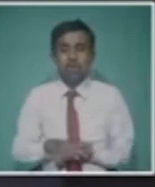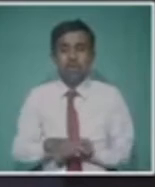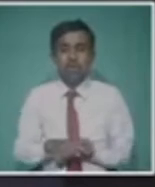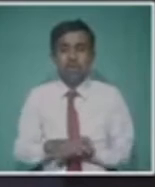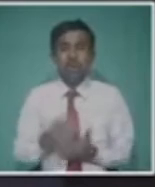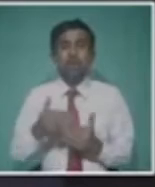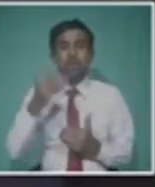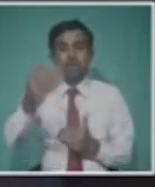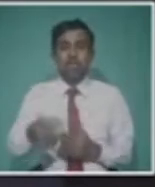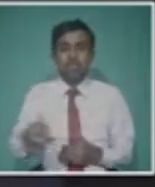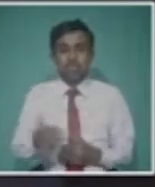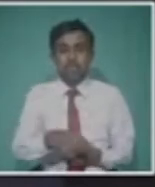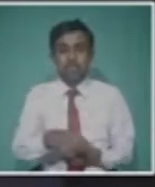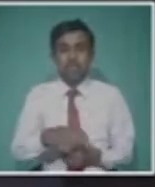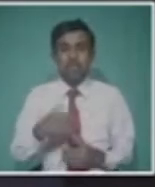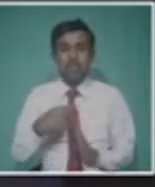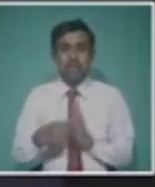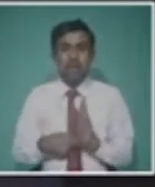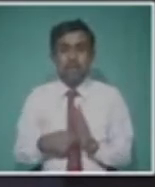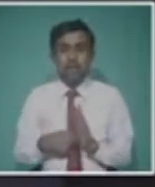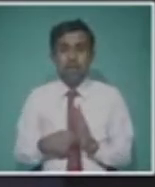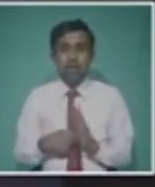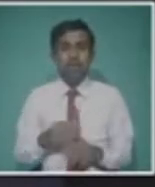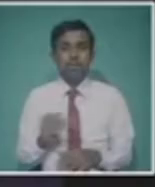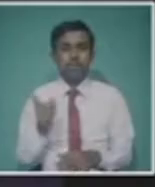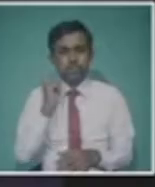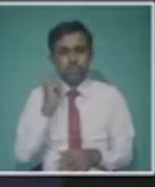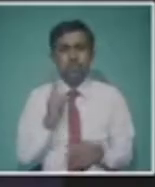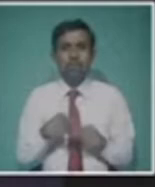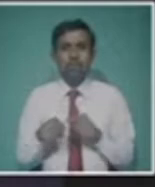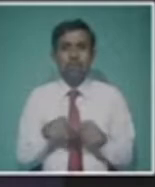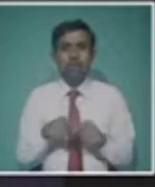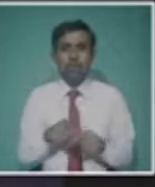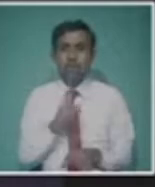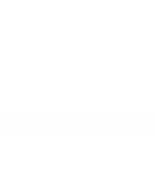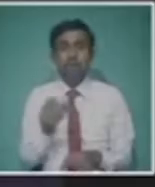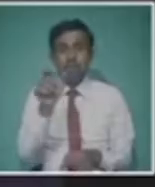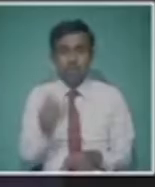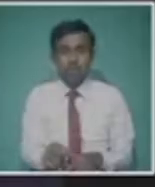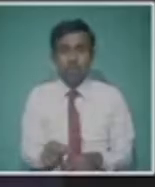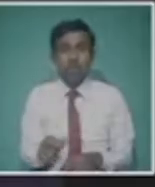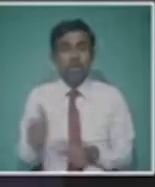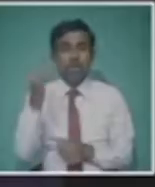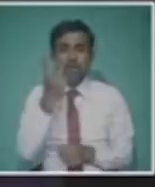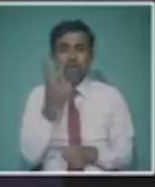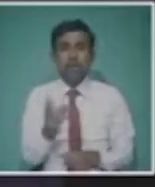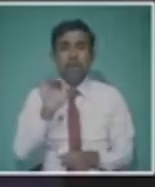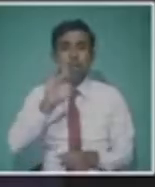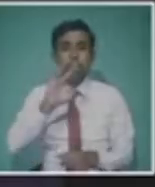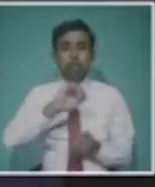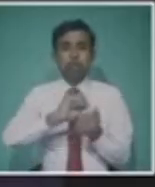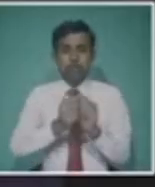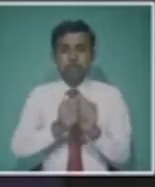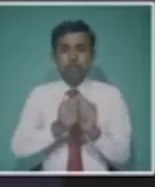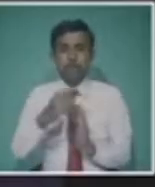ඕන ආගතේ දවසේදී මේක අපේ රටේ ගත්ත කල් වැඩිද මන් දන්නේ. ඒ නිසා මං ඉල්ලීමක් කරනවා ඔබතුමා එදා 2015 වෙනස් කළා